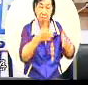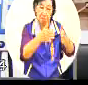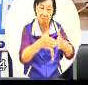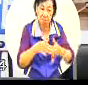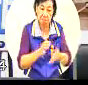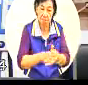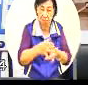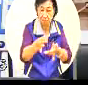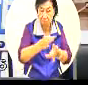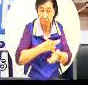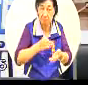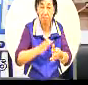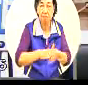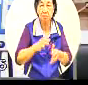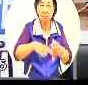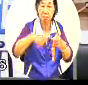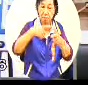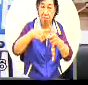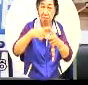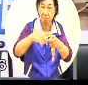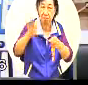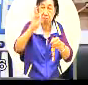了 55%。